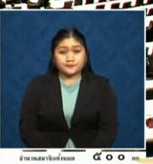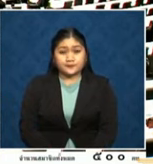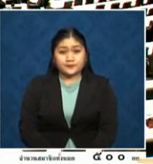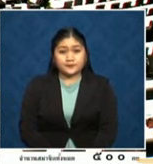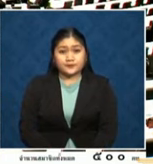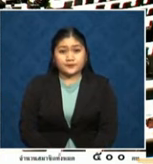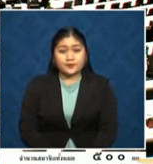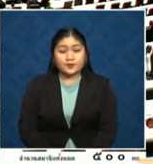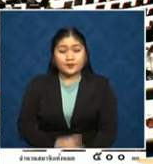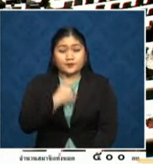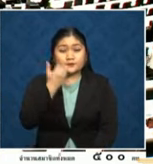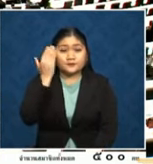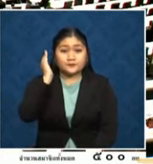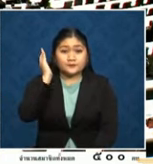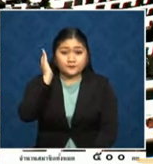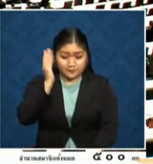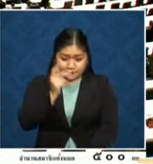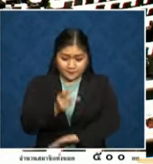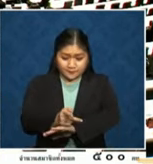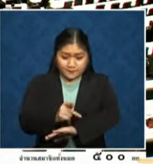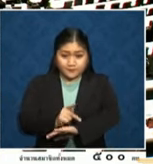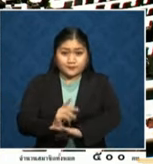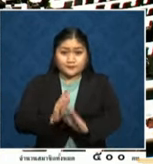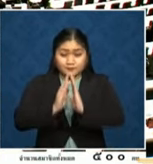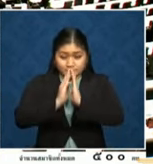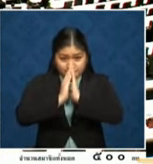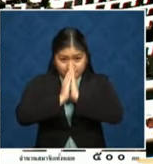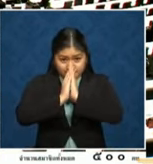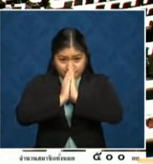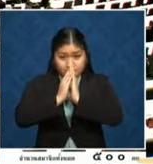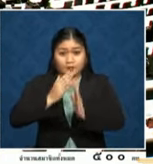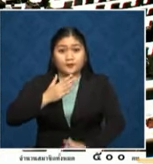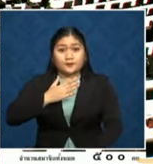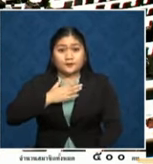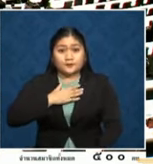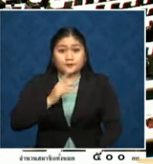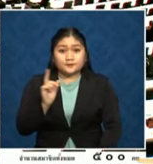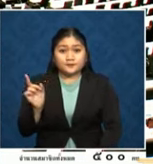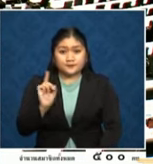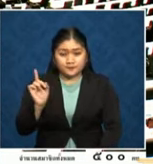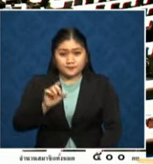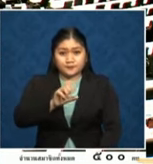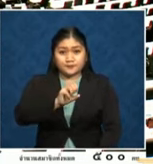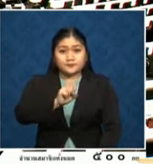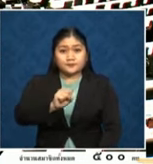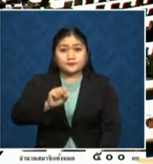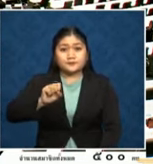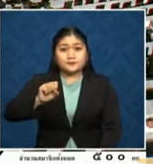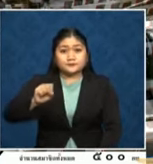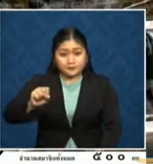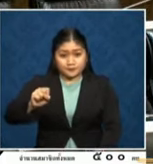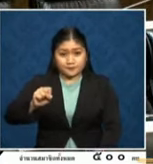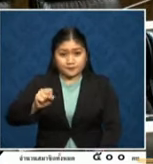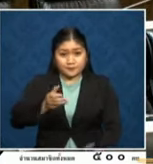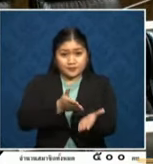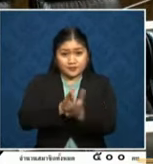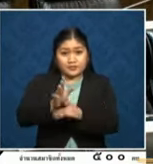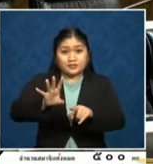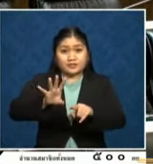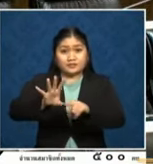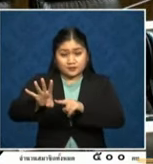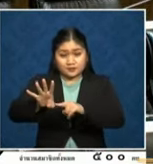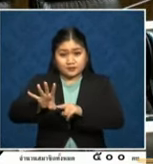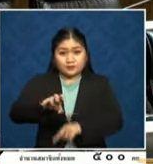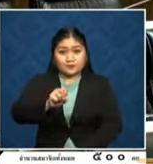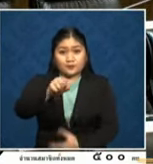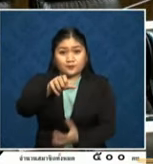ท่านประธานสภาที่เคารพผมวุฒินันท์บุญชูสมาชิกสภาผู้แทนราษฎรเขต4จังหวัดสมุทรปรา